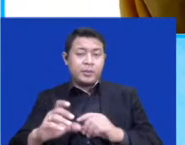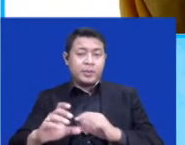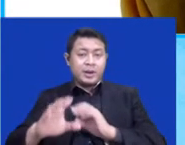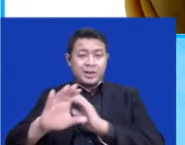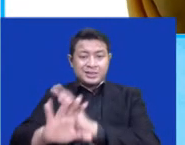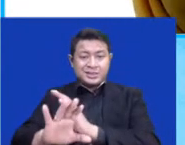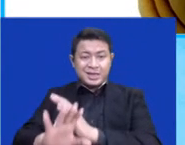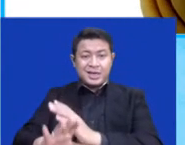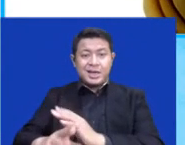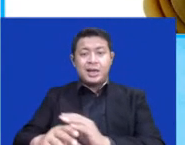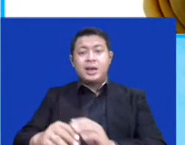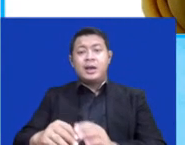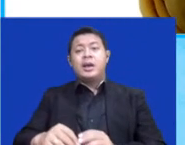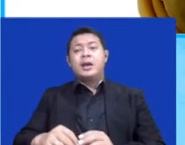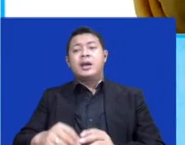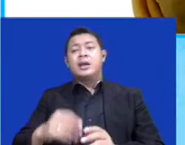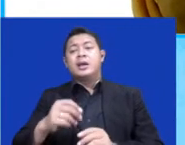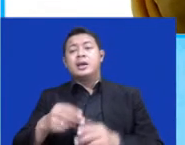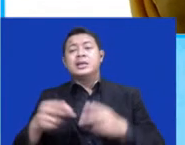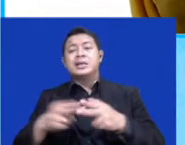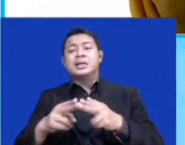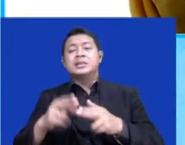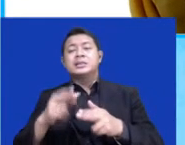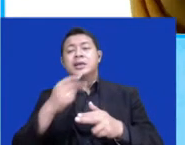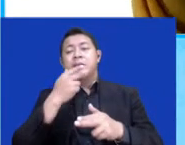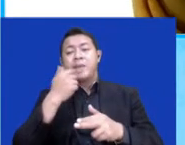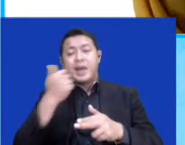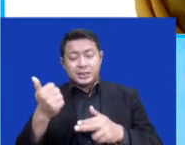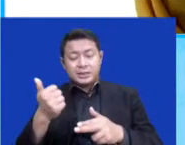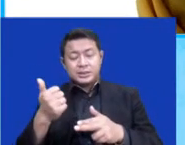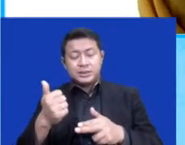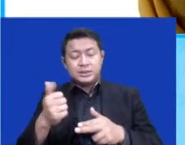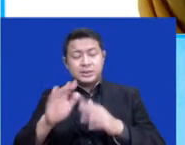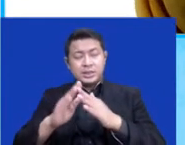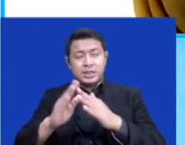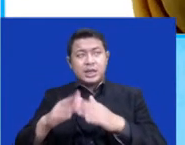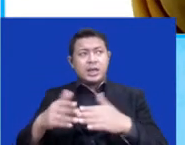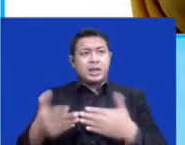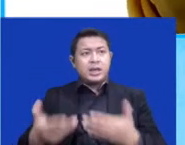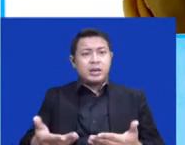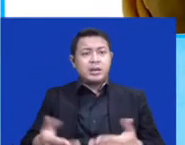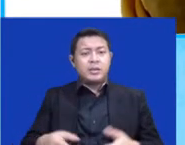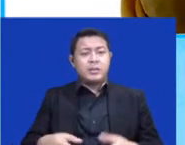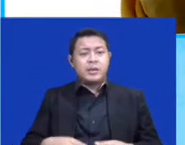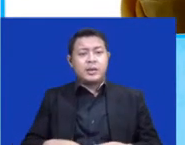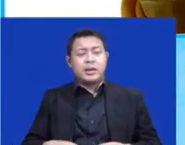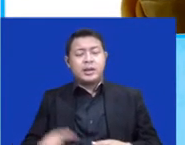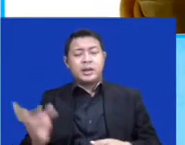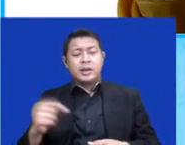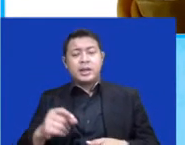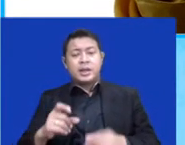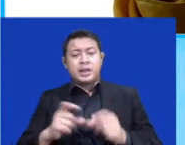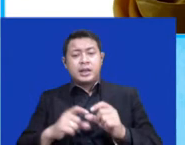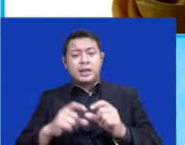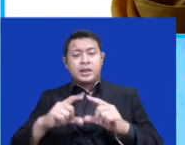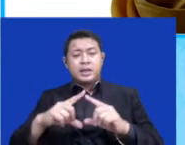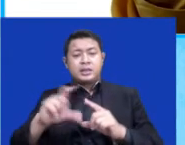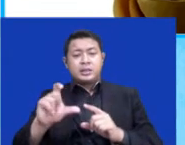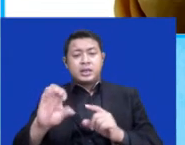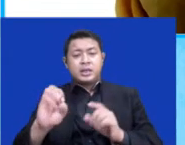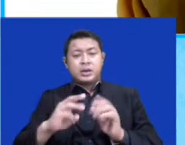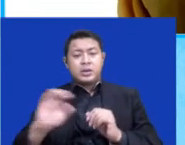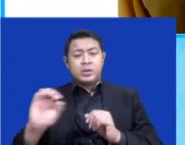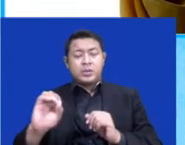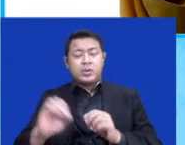masa muda? Dan apakah ada program buat penderita, buat penyintas diabetes dari Salomodepi? Sekalipun mungkin AstraZeneca